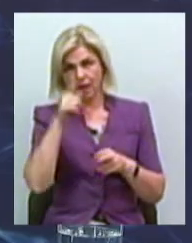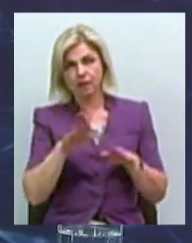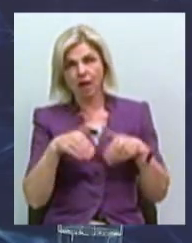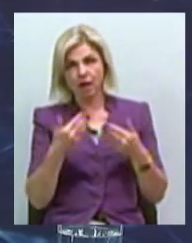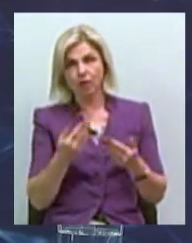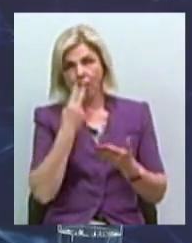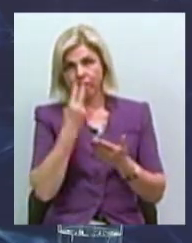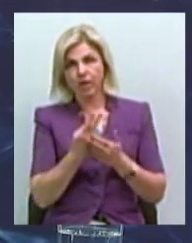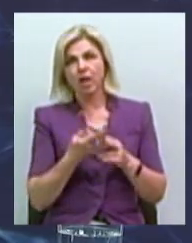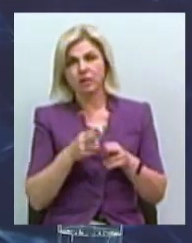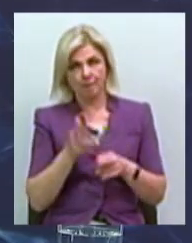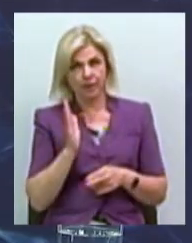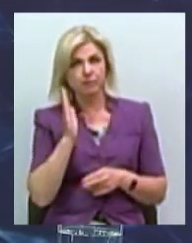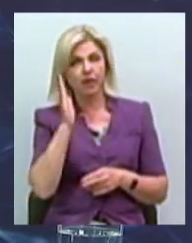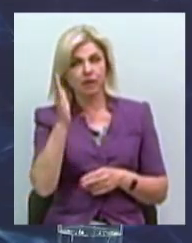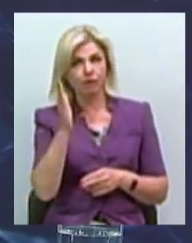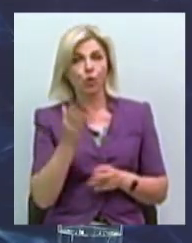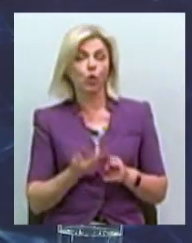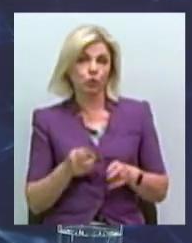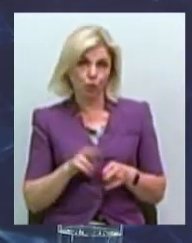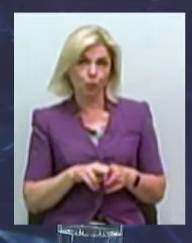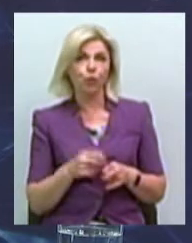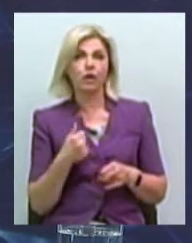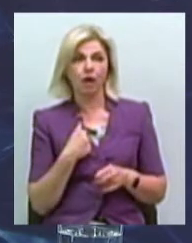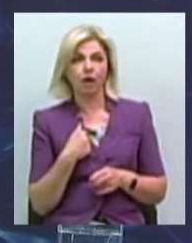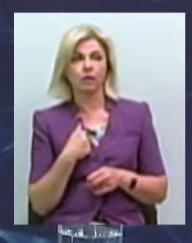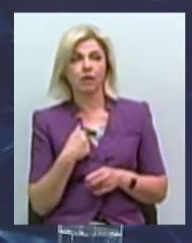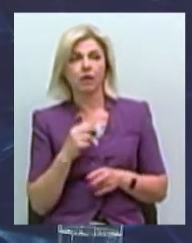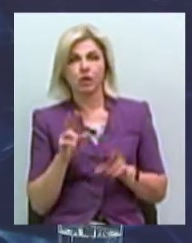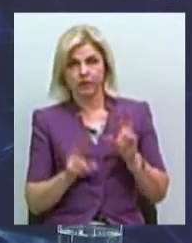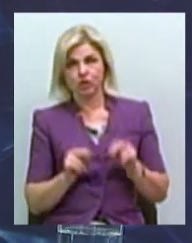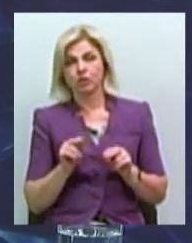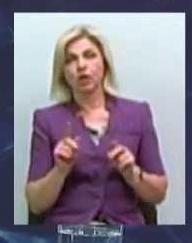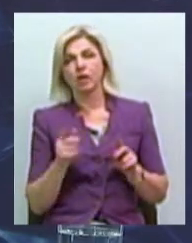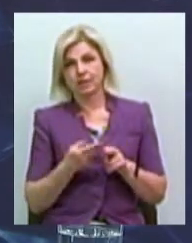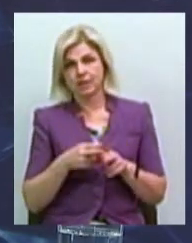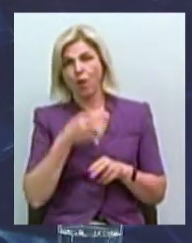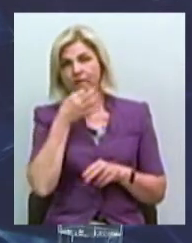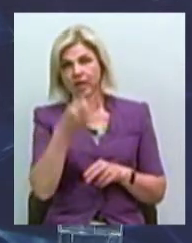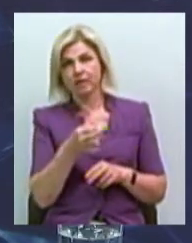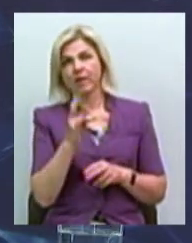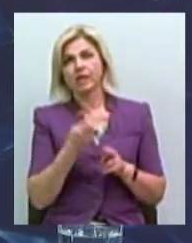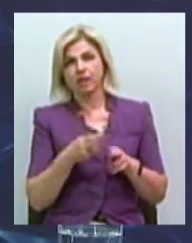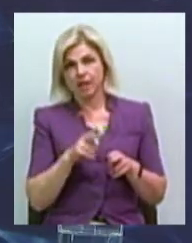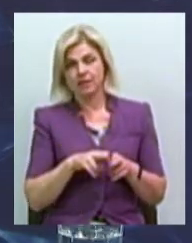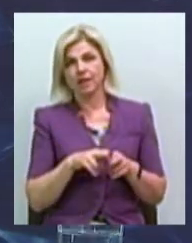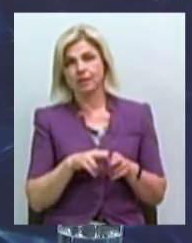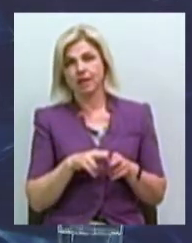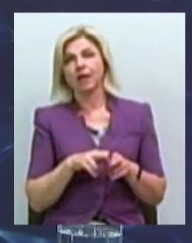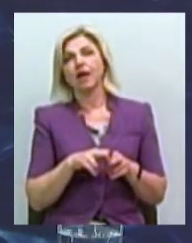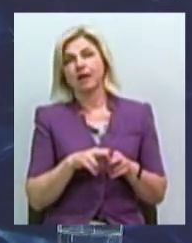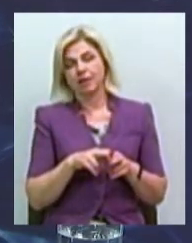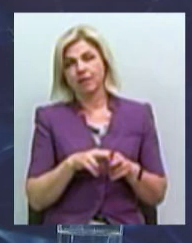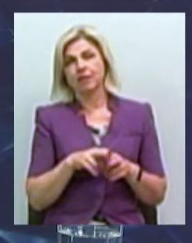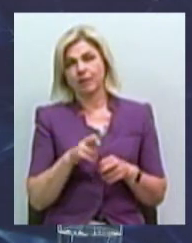ідеї, перспективу. Тому я, ну, це є відповідь на цих скептично налаштованих дописувачів, які, можливо, не